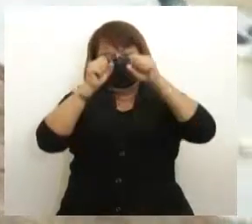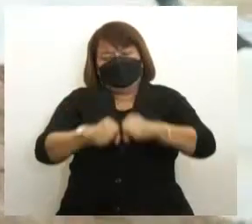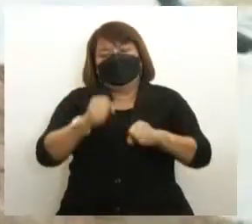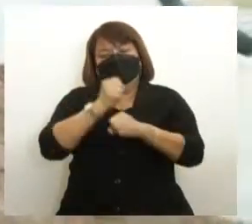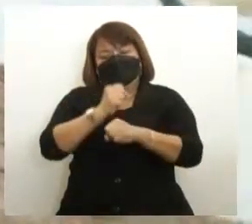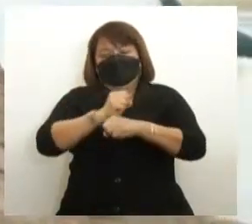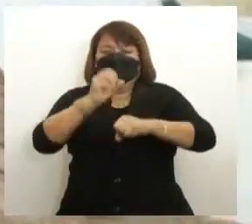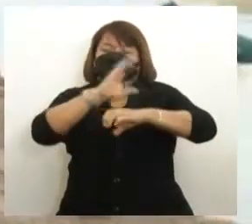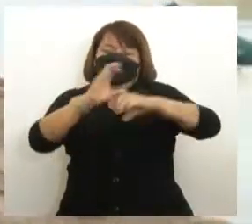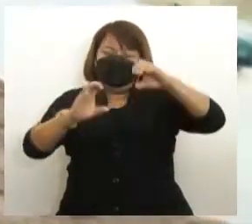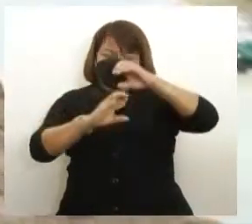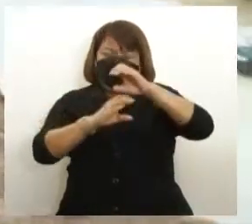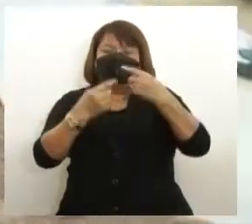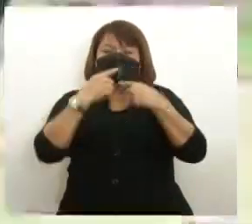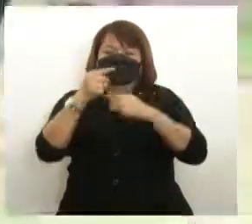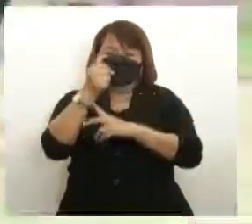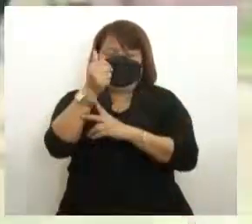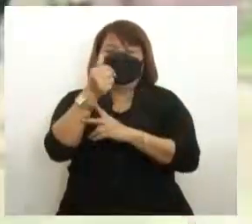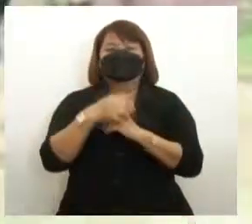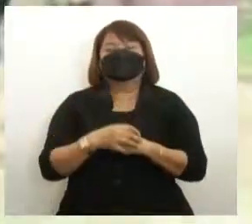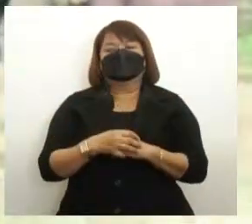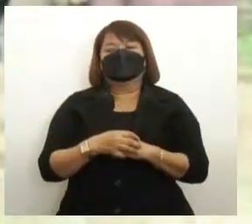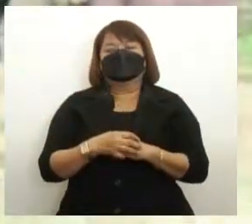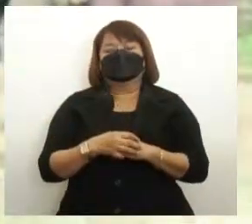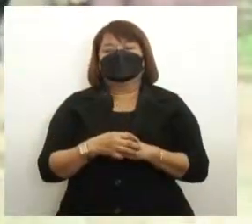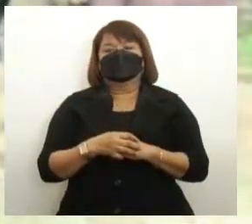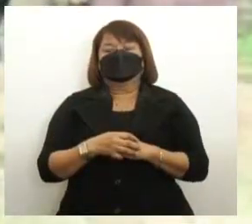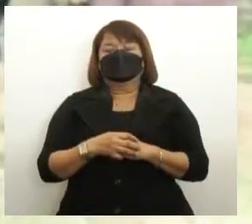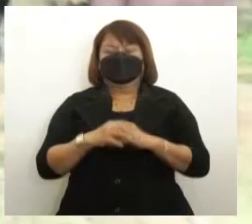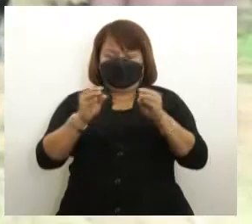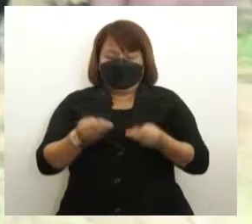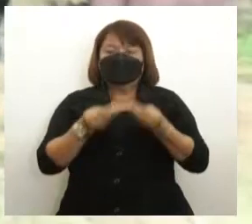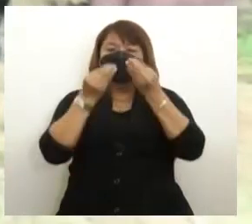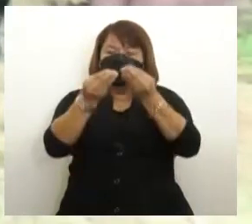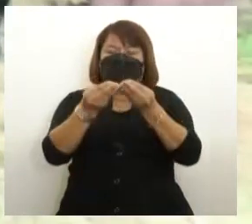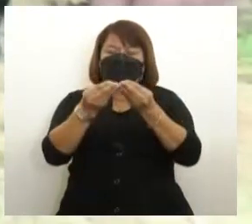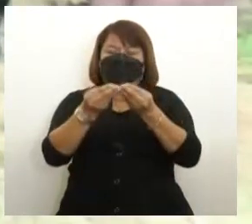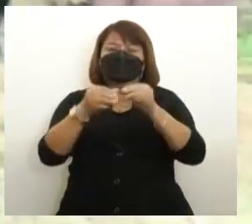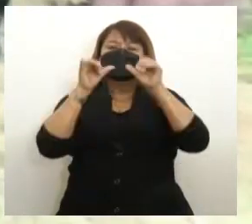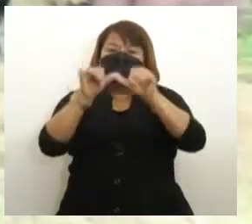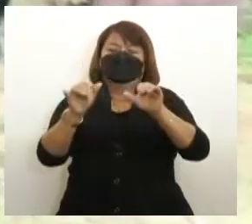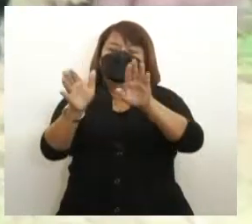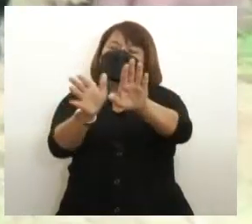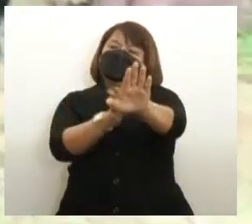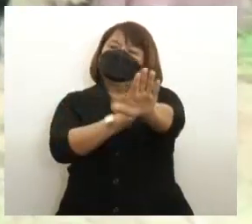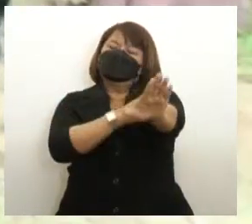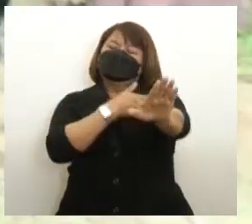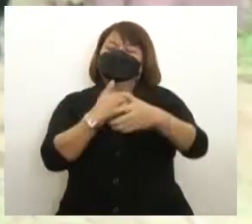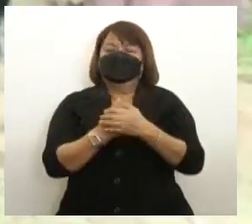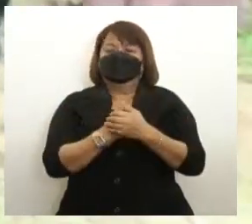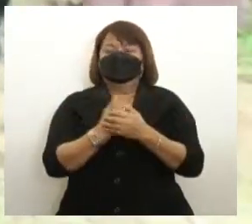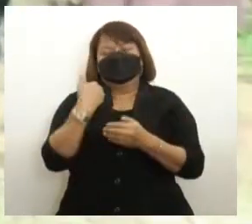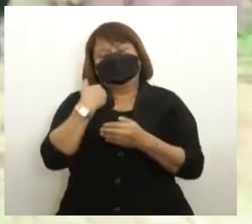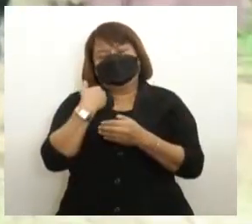ครงการตอบโจทย์คือโคกหนองนาได้นะครับทีนี้การที่จะให้เกิดความยั่งยืนนั้นนะครับเราก็ต้องมี